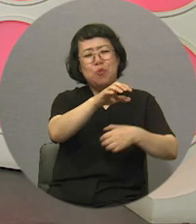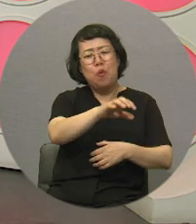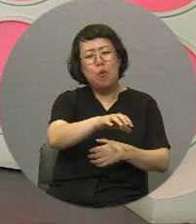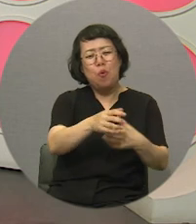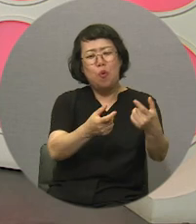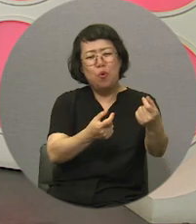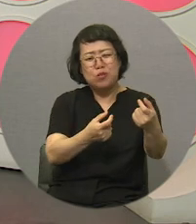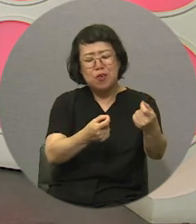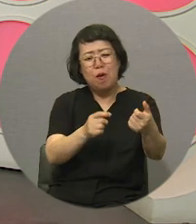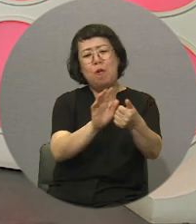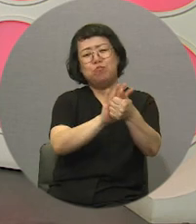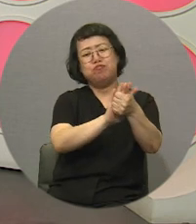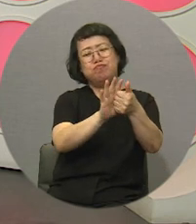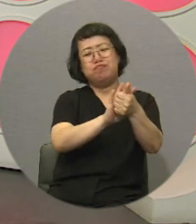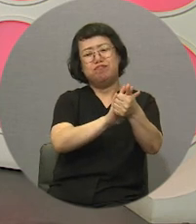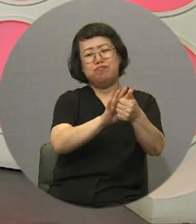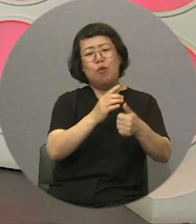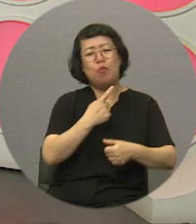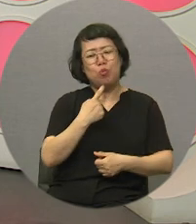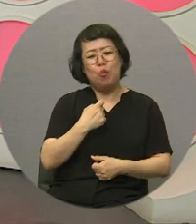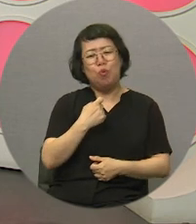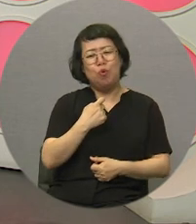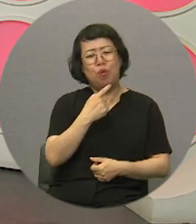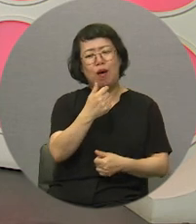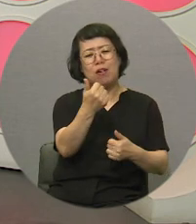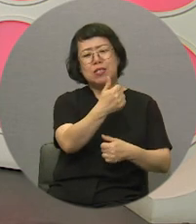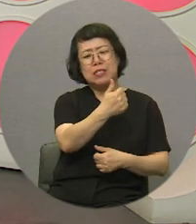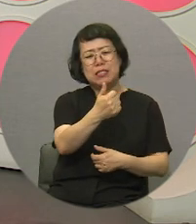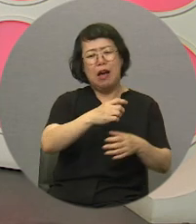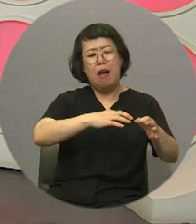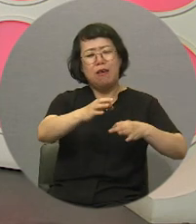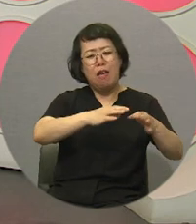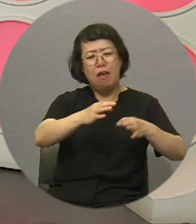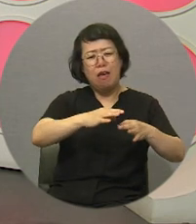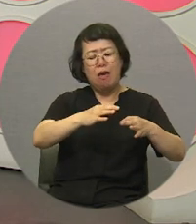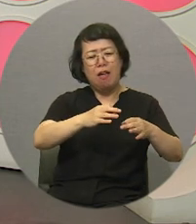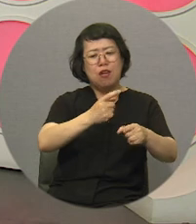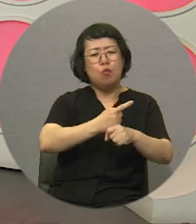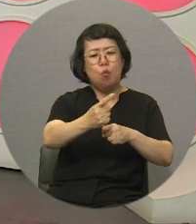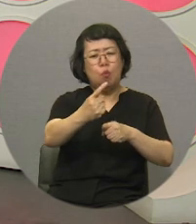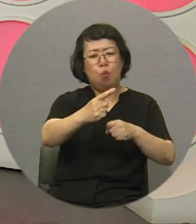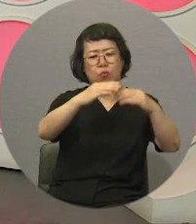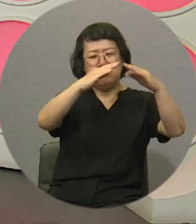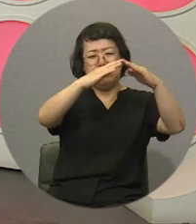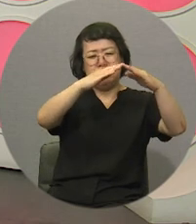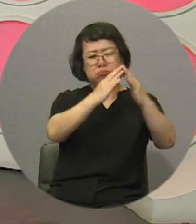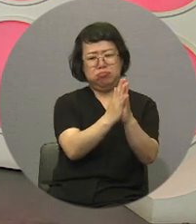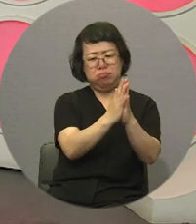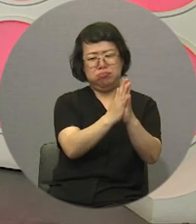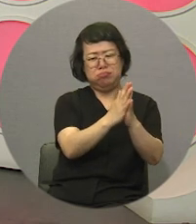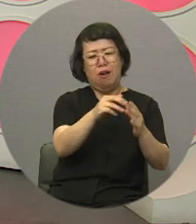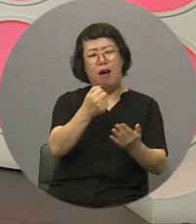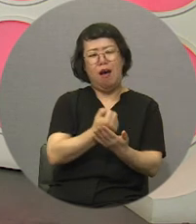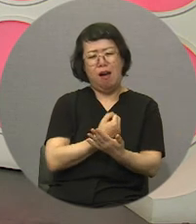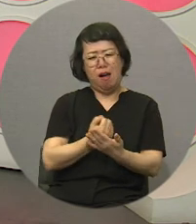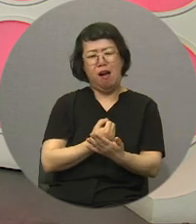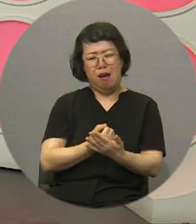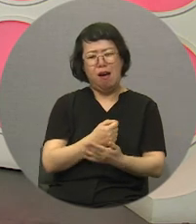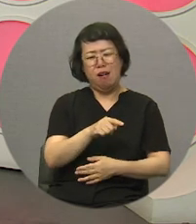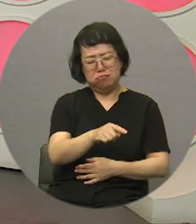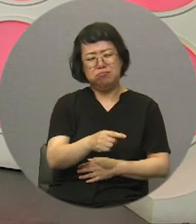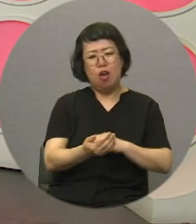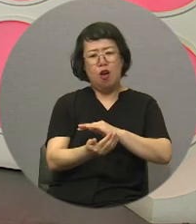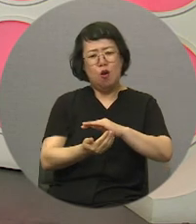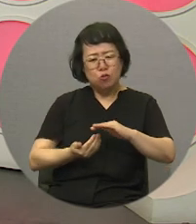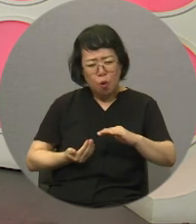가게는요, 다음 해에 문을 닫았습니다. 문을 닫기 전 저와 아저씨는 계란빵을 나눠 먹으며 이야기를